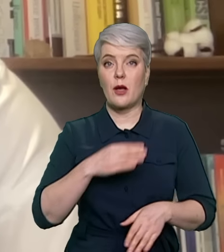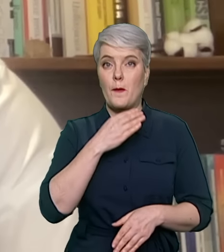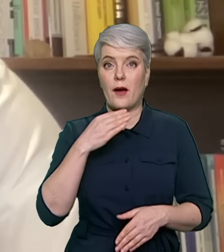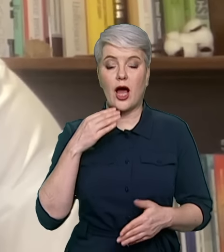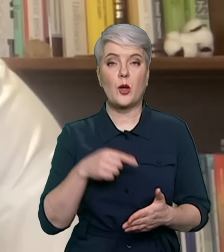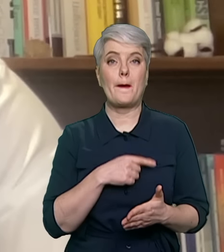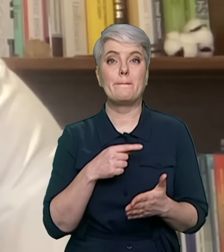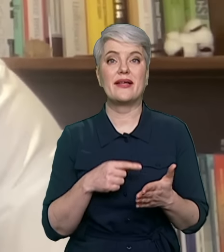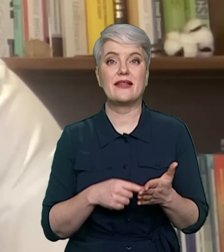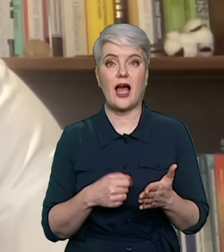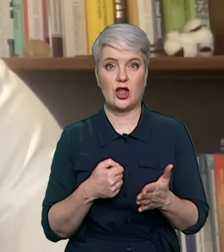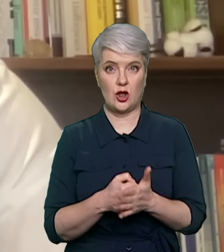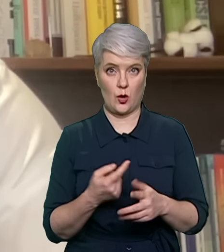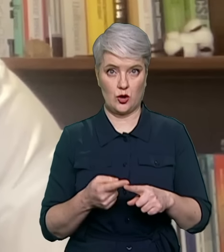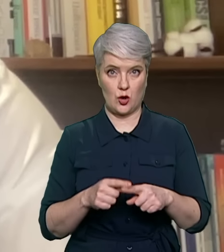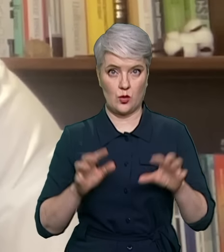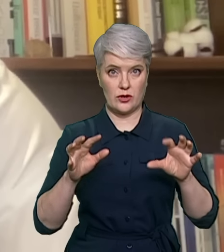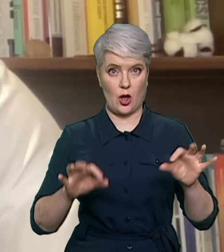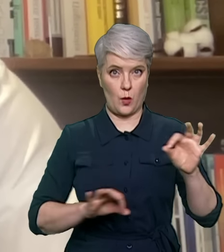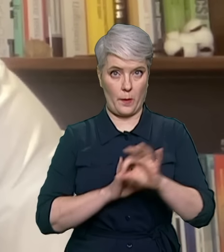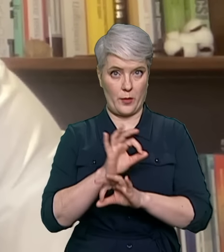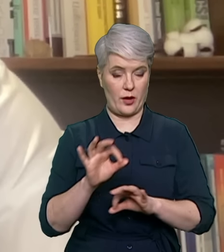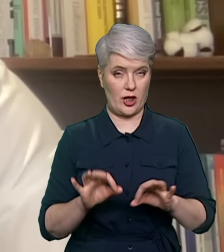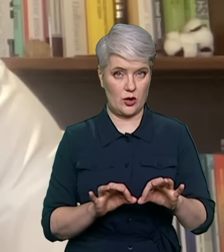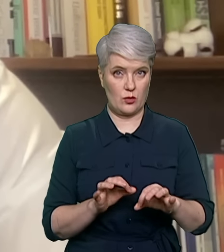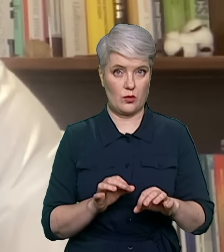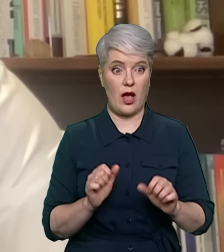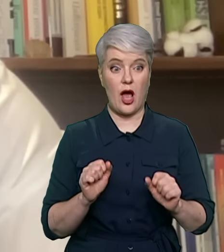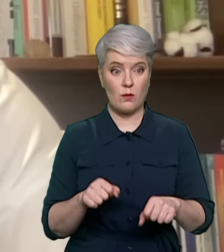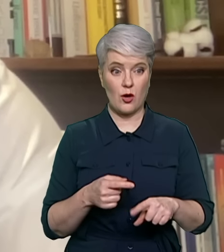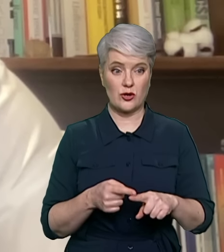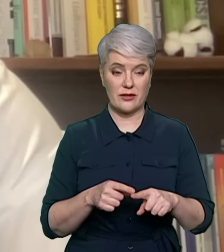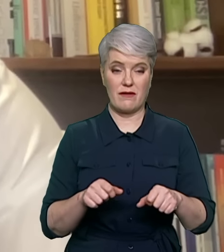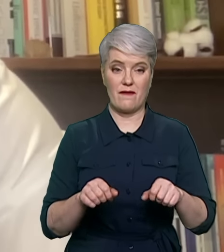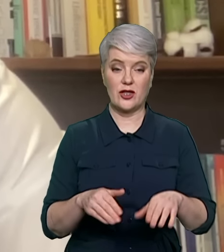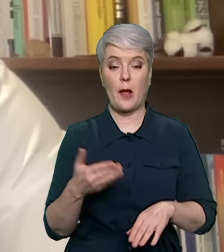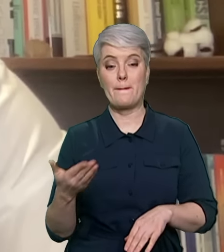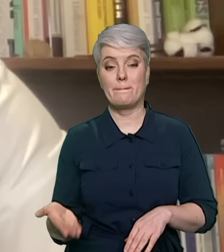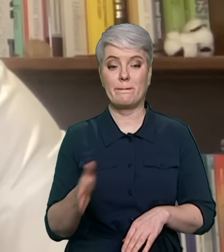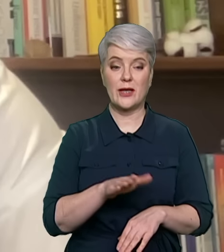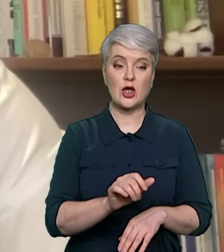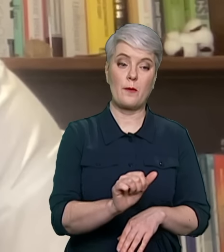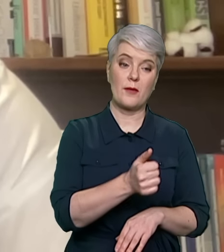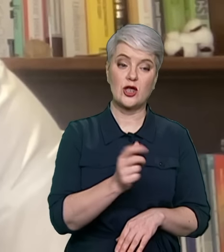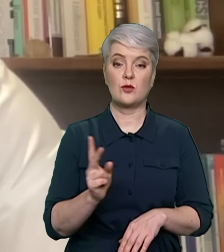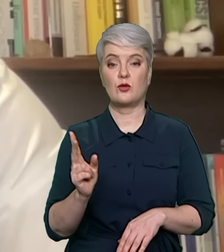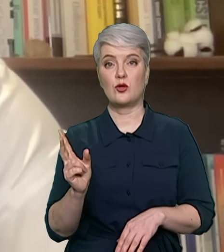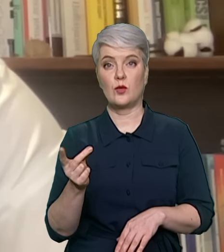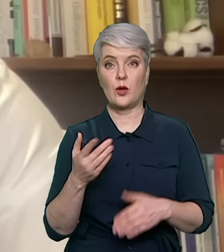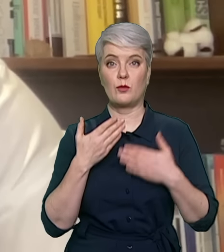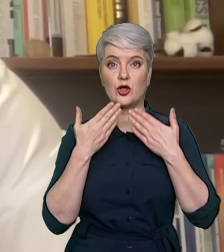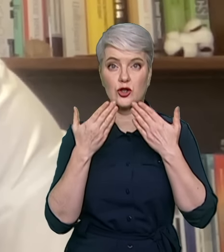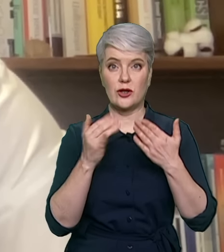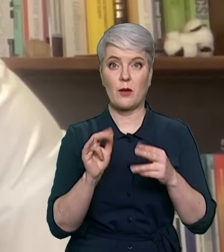законопроекту, які теоретично можна вирішити між першим та другим читанням і правками до нього. І